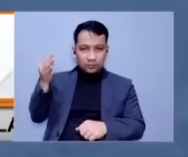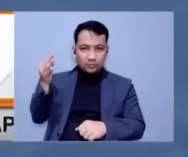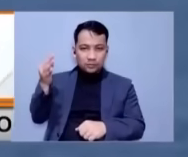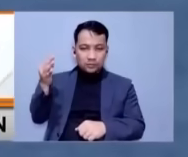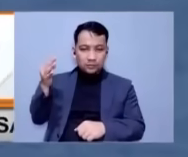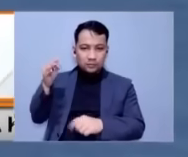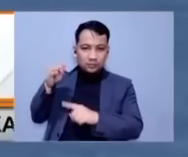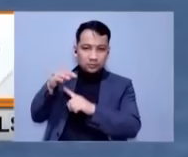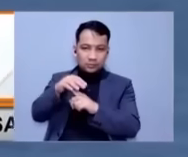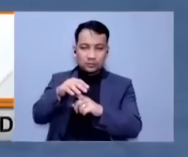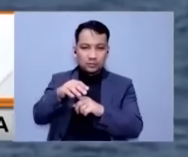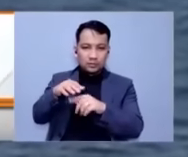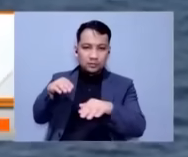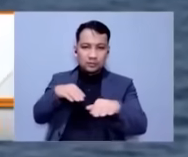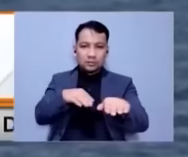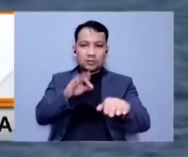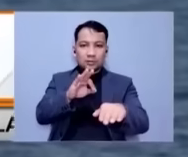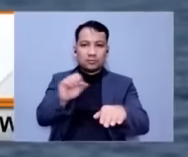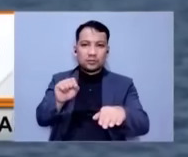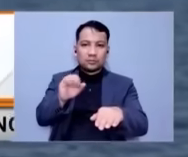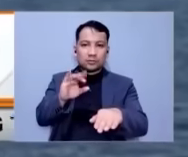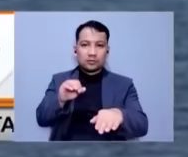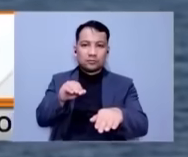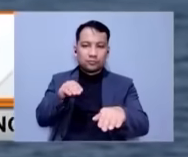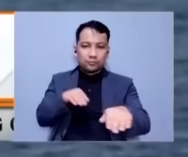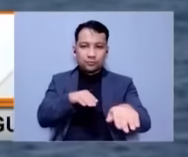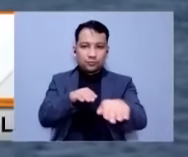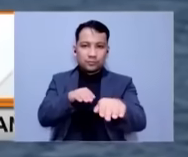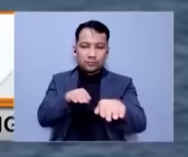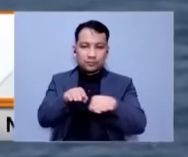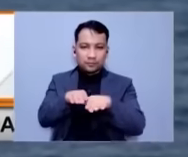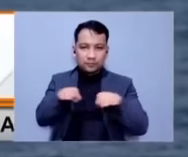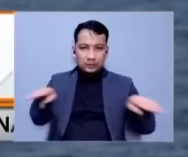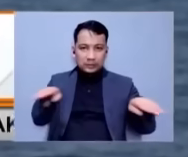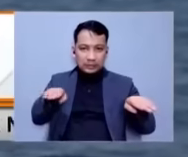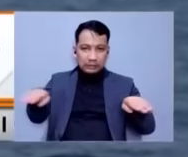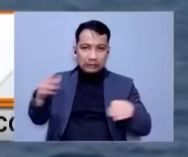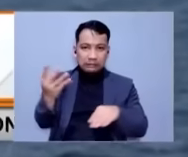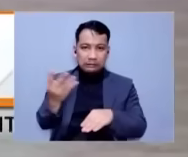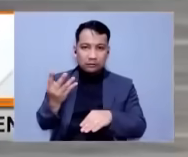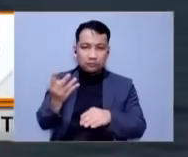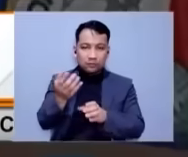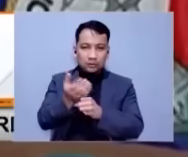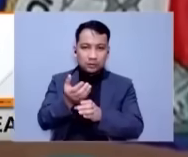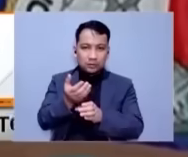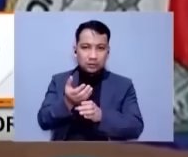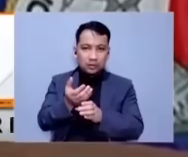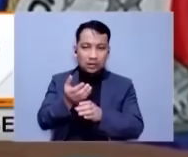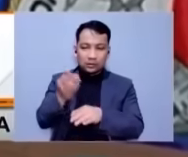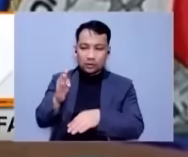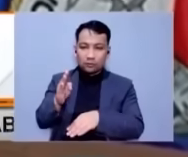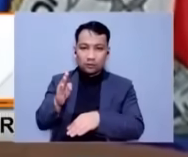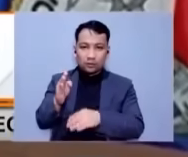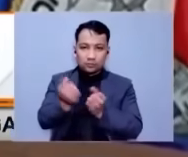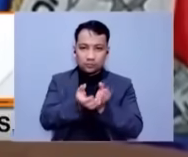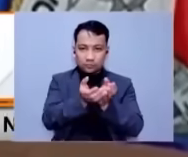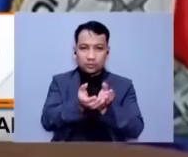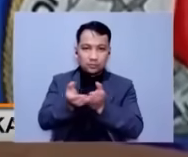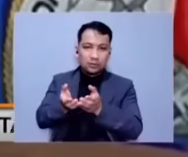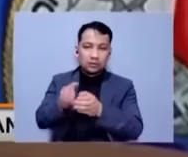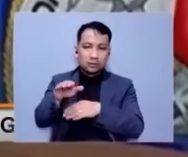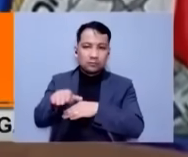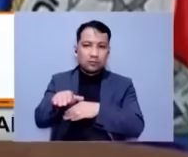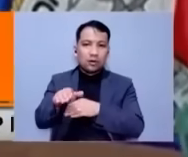Class Frigate FS Vendemeer. Nagkaroon ng division tactics ang apat na barko nitong hapon. It aims to enhance